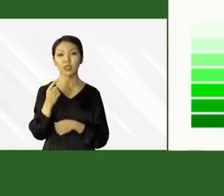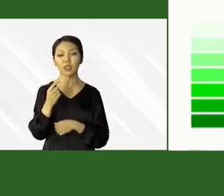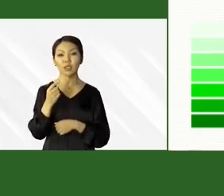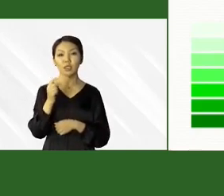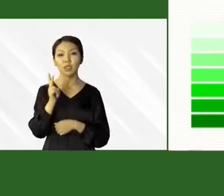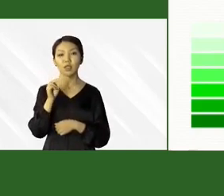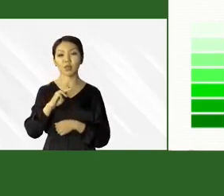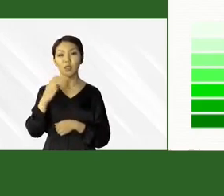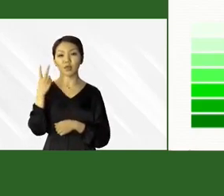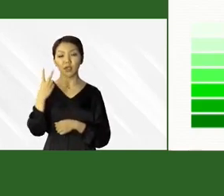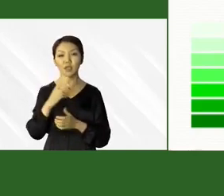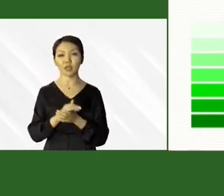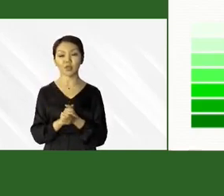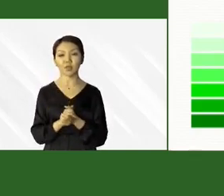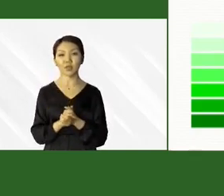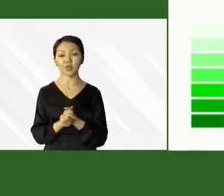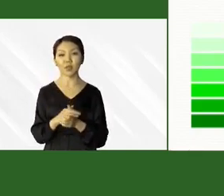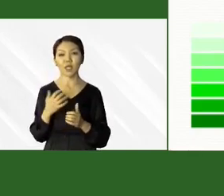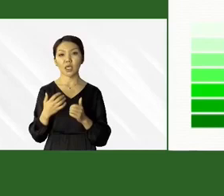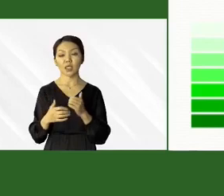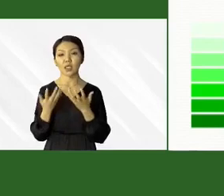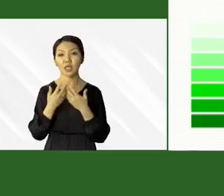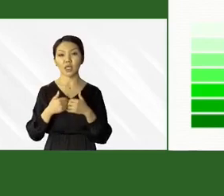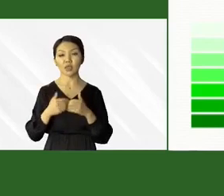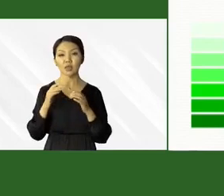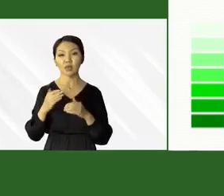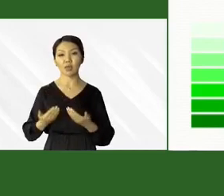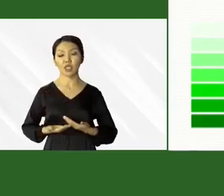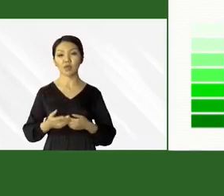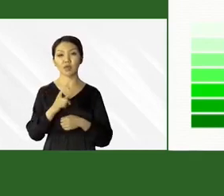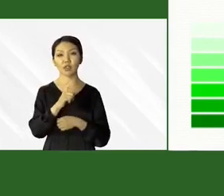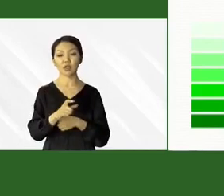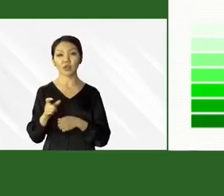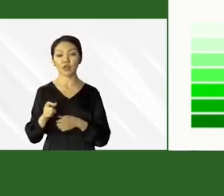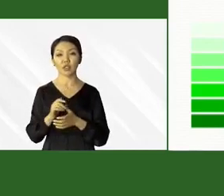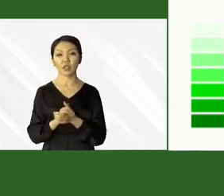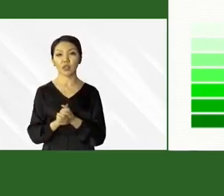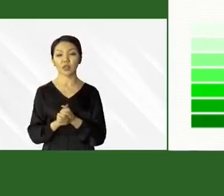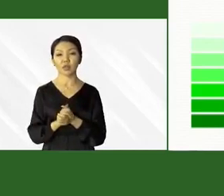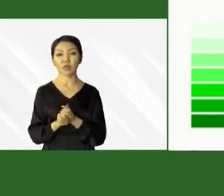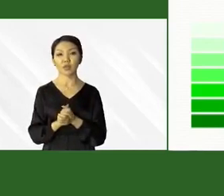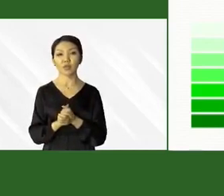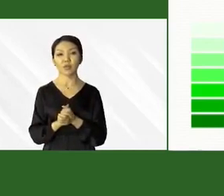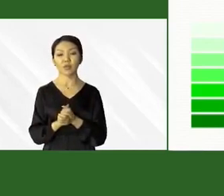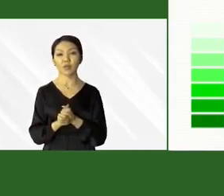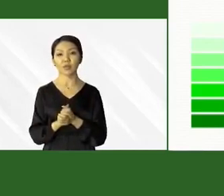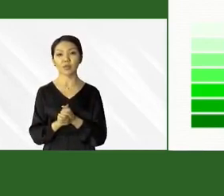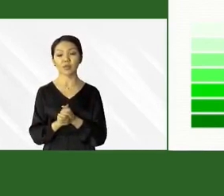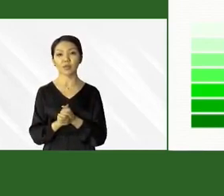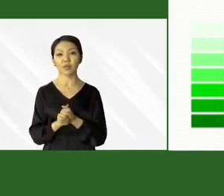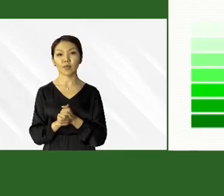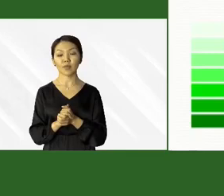населения составляет около 22 человек на 1 квадратный километр. Около 70%